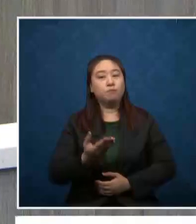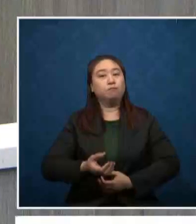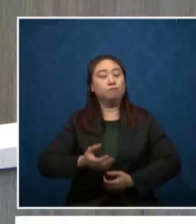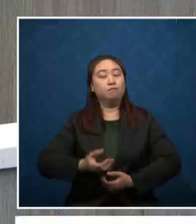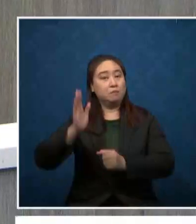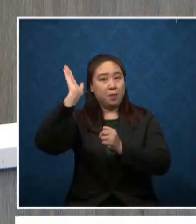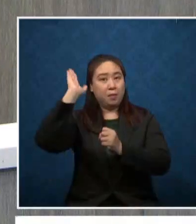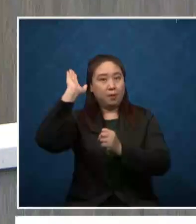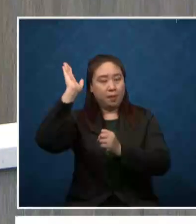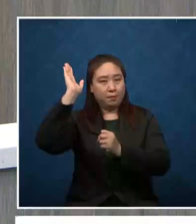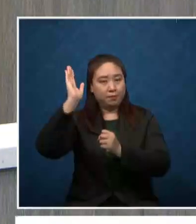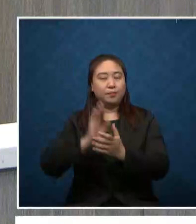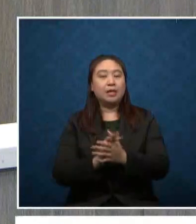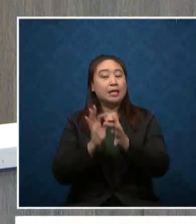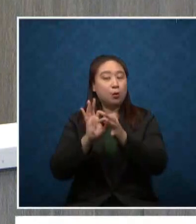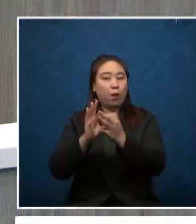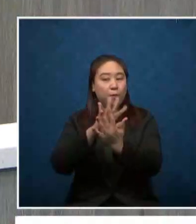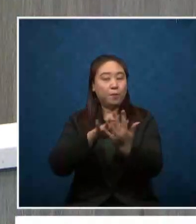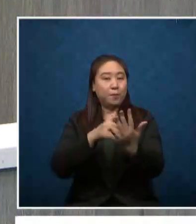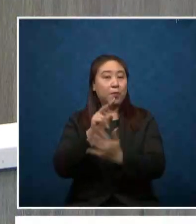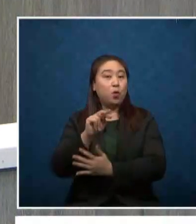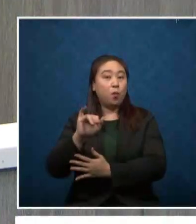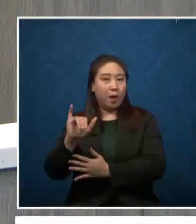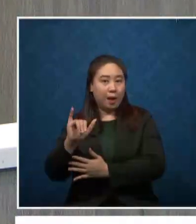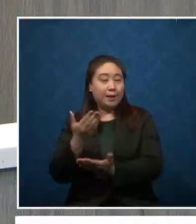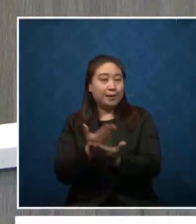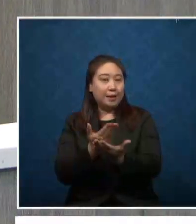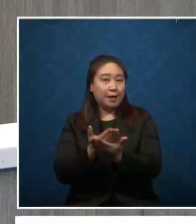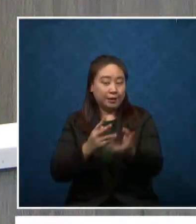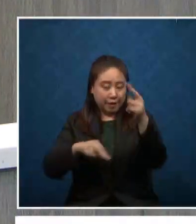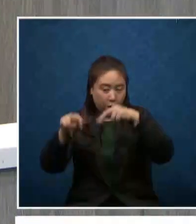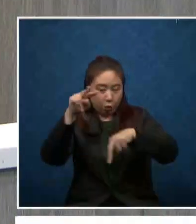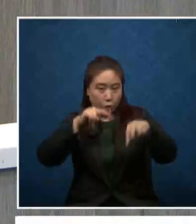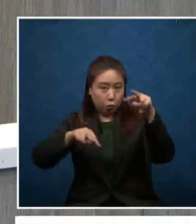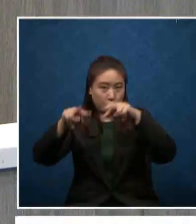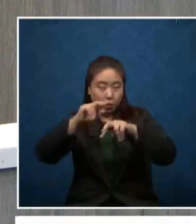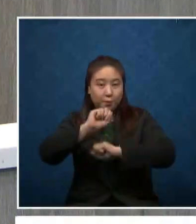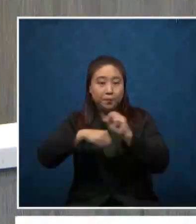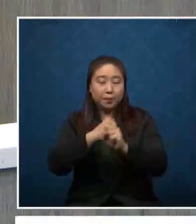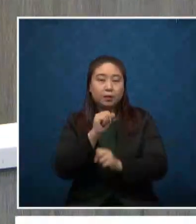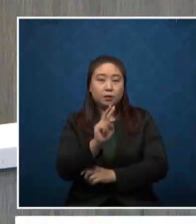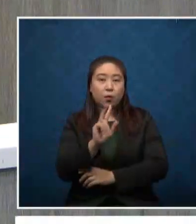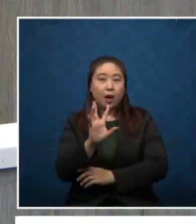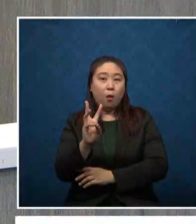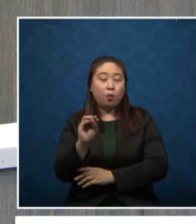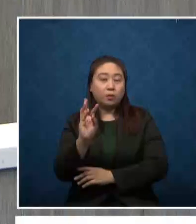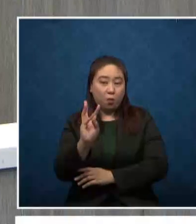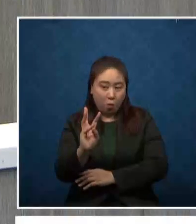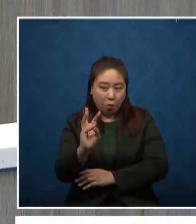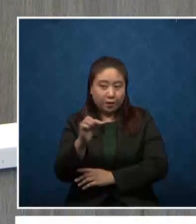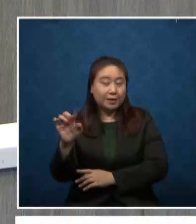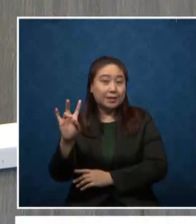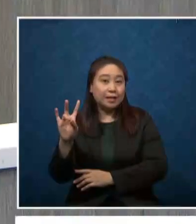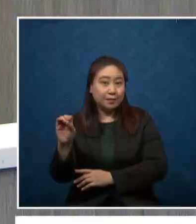ดเห็นข้อสังเกต เรื่องนกเยอบายการตรวเงินแผ่นดินพุธษสราศ 2566 และถึง 2570